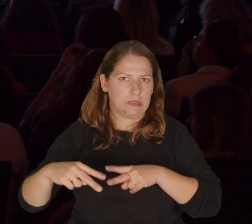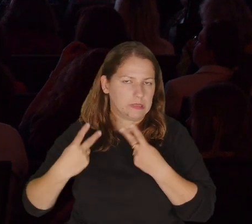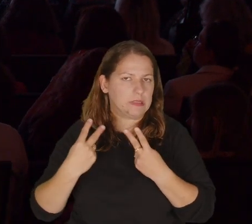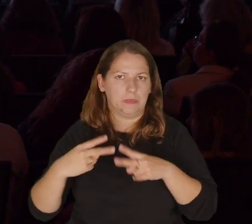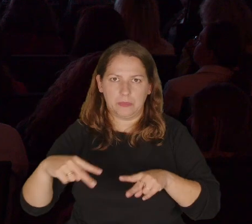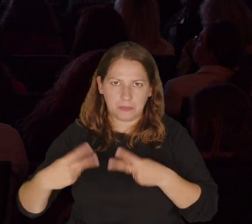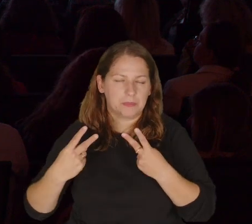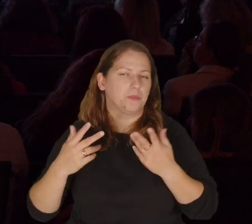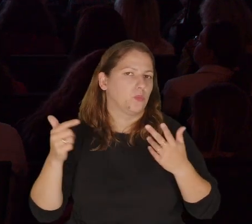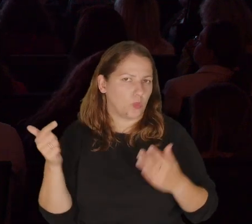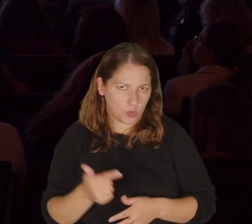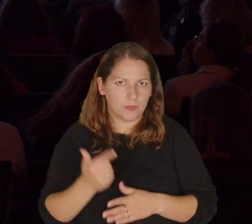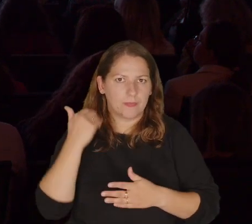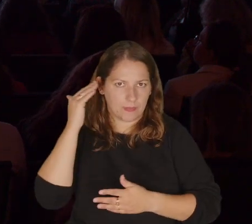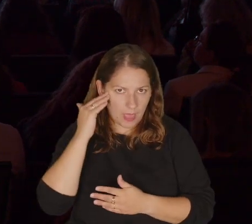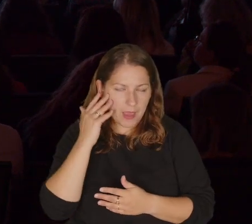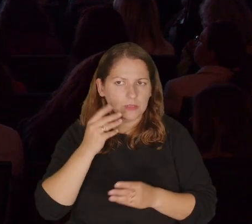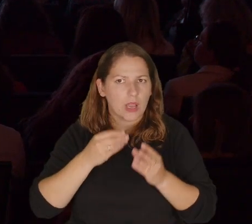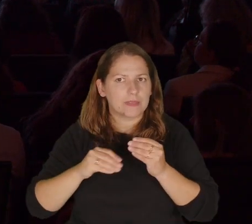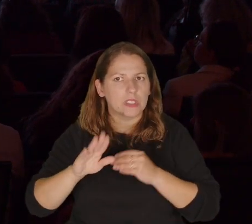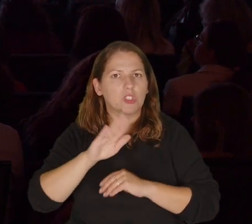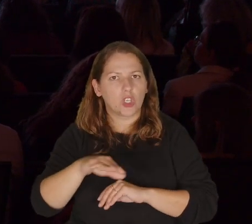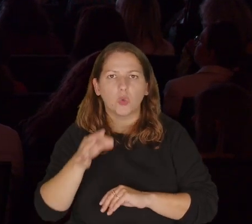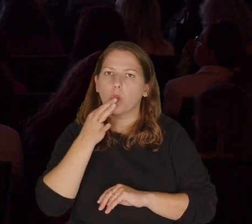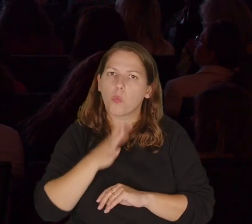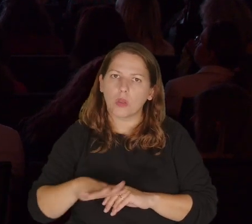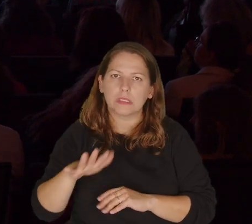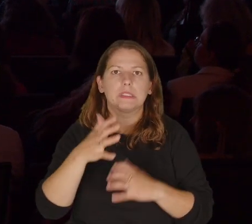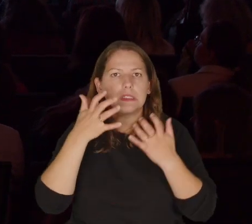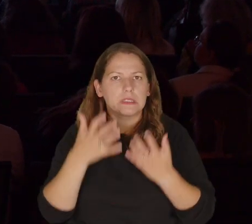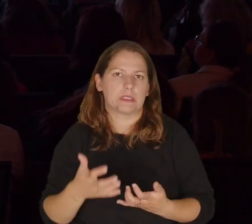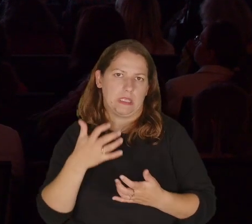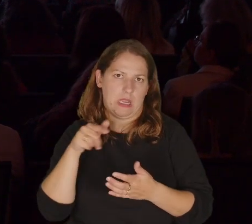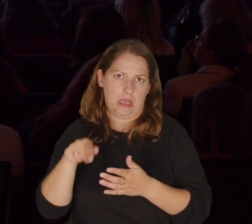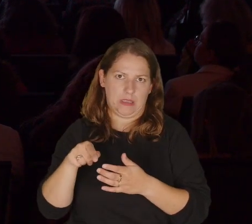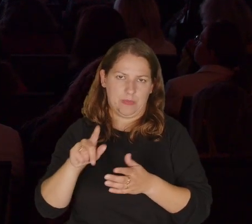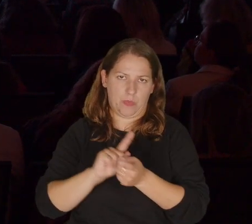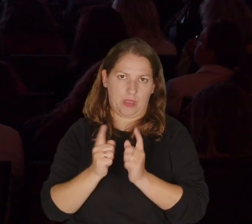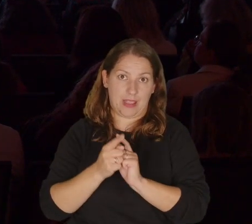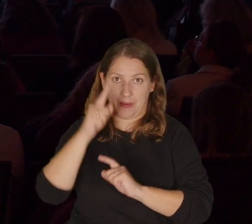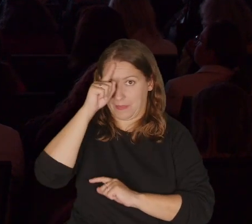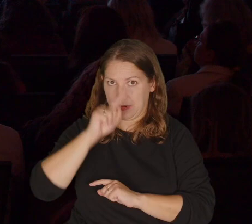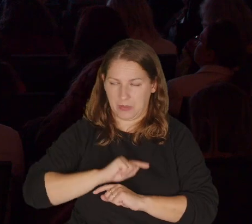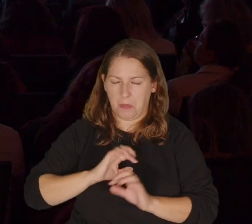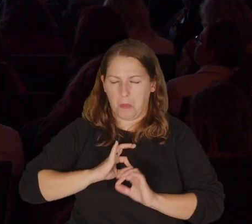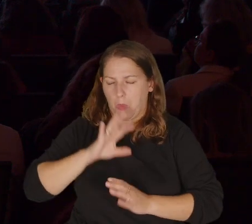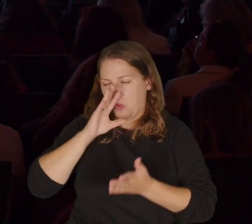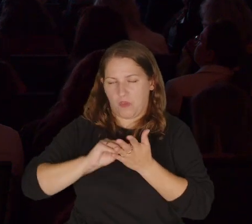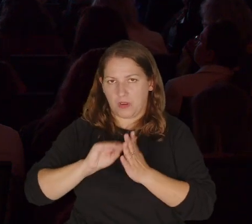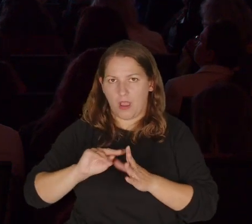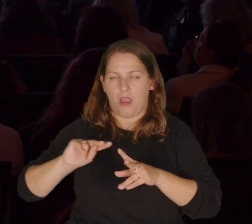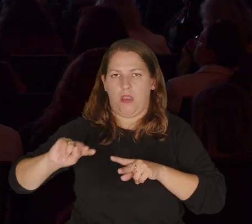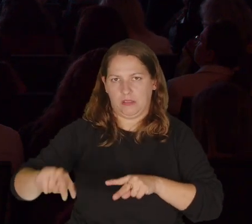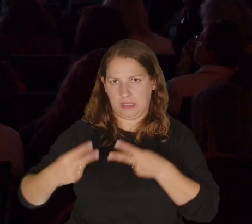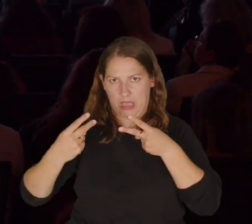momentami, coraz więcej dzieci i młodzieży chce korzystać ze spotkań z psychologiem, to jest moje osobiste doświadczenie,